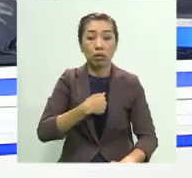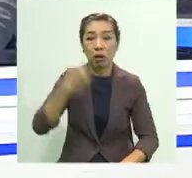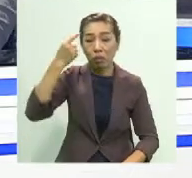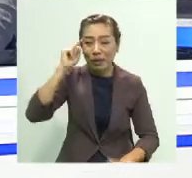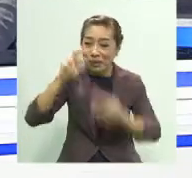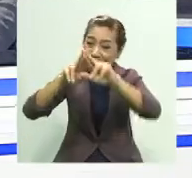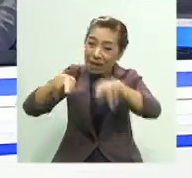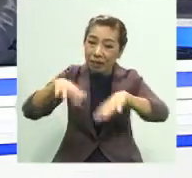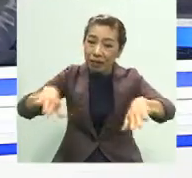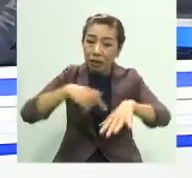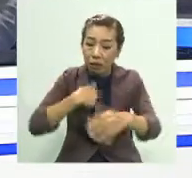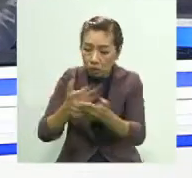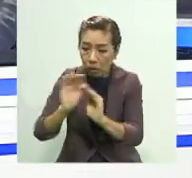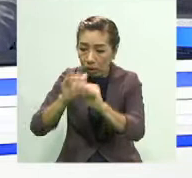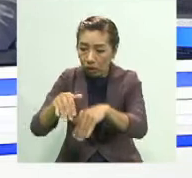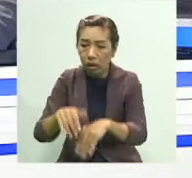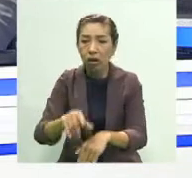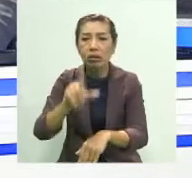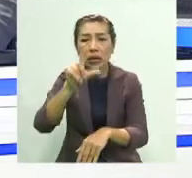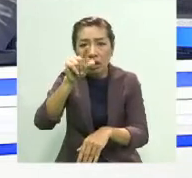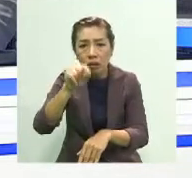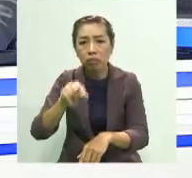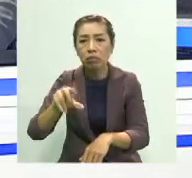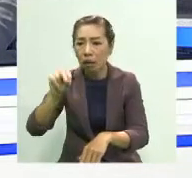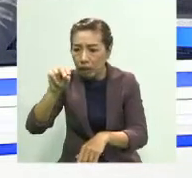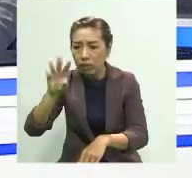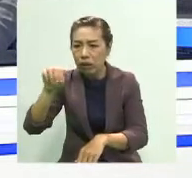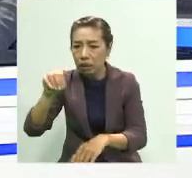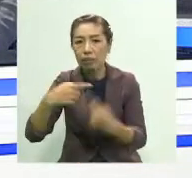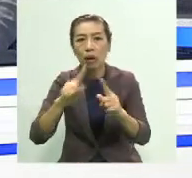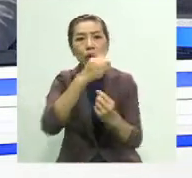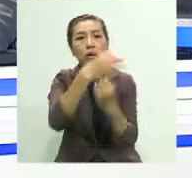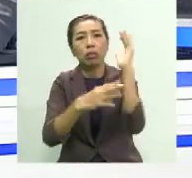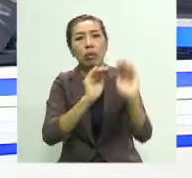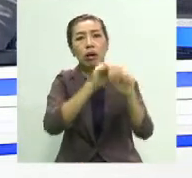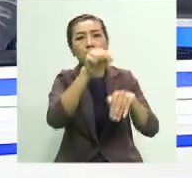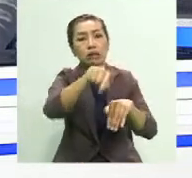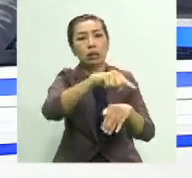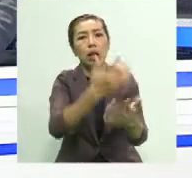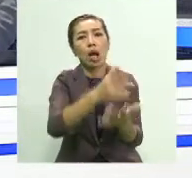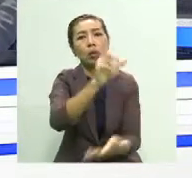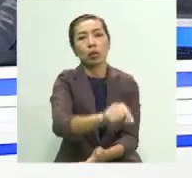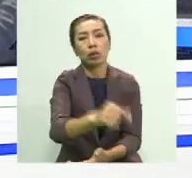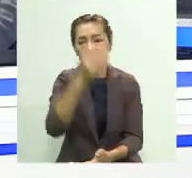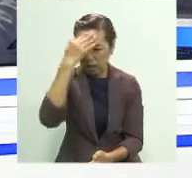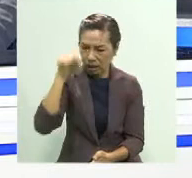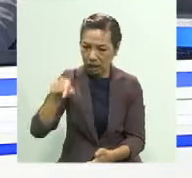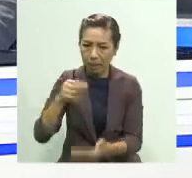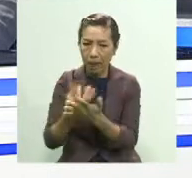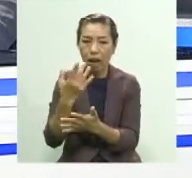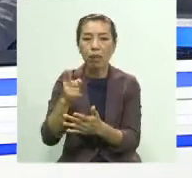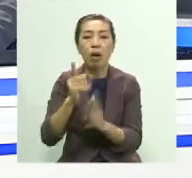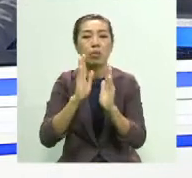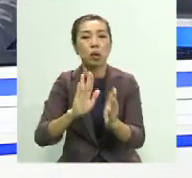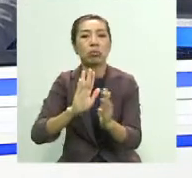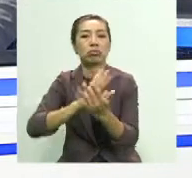ท30บาทก็มี40บาทก็มีแต่ว่าราคารับหน้าสวนนี่ถูกมากเนื่องจากก็มีมะพร้าวที่ถูกนำเข้ามาอย่างที่เป็นข่าว ค่ะโดยเฉพาะมะพร้าว